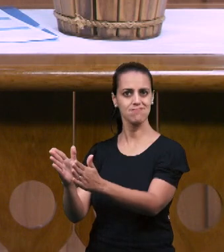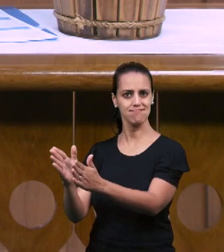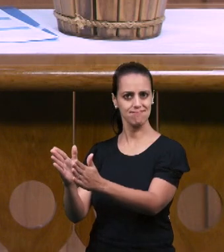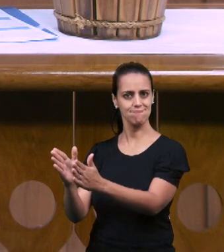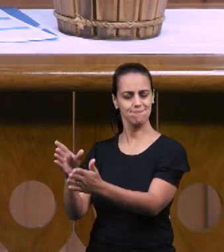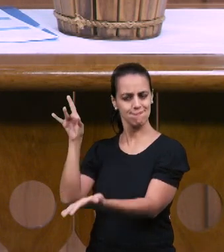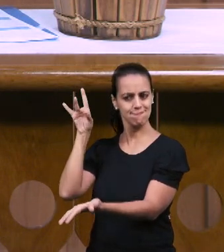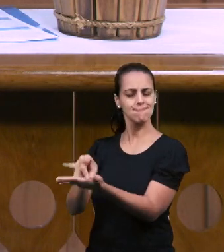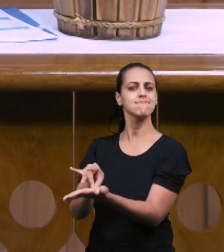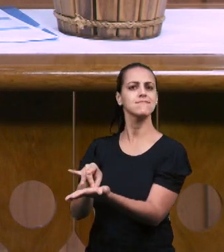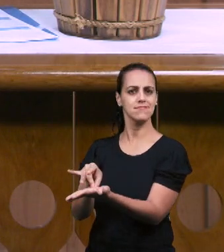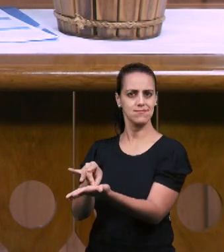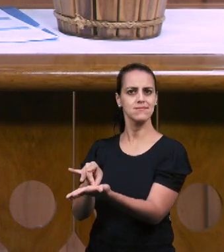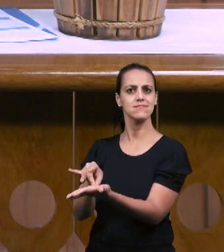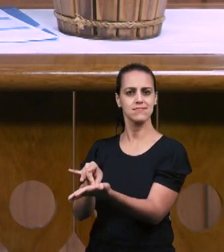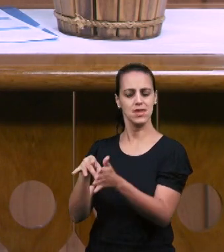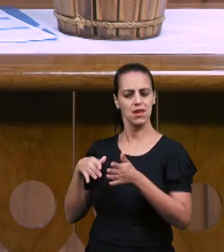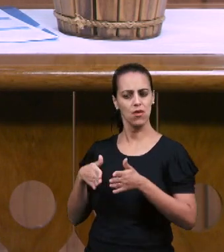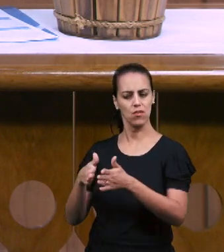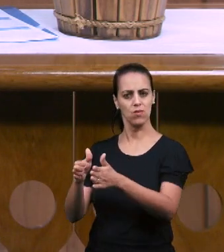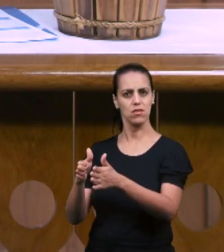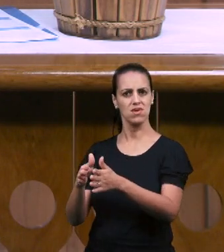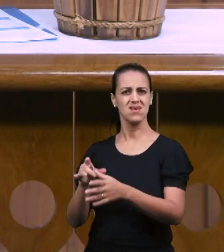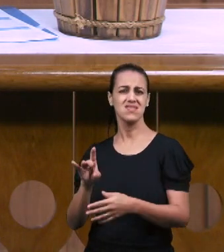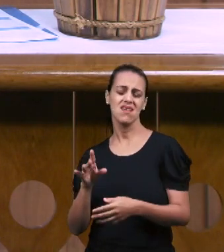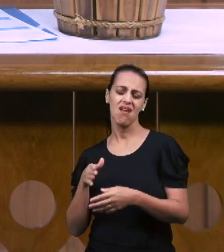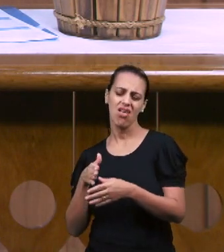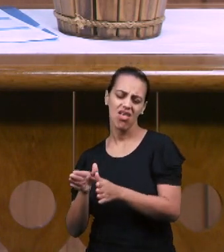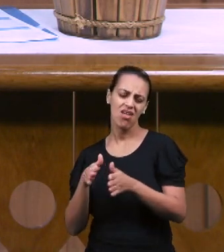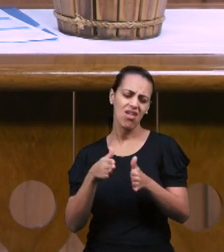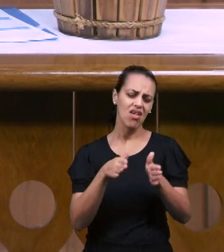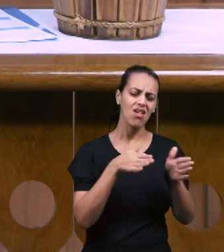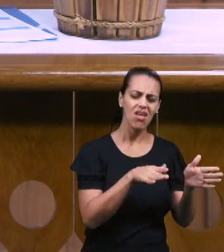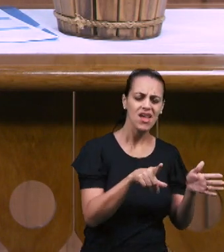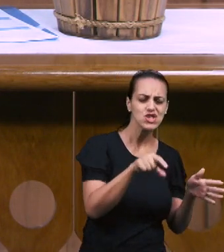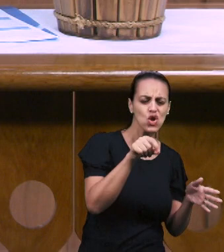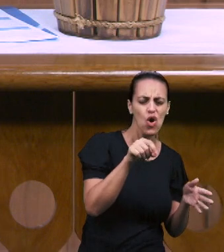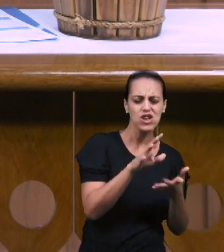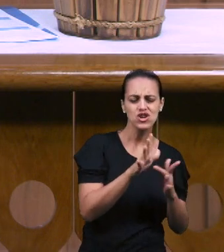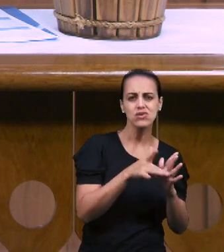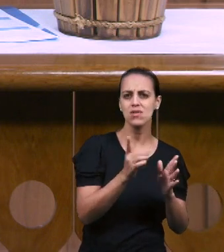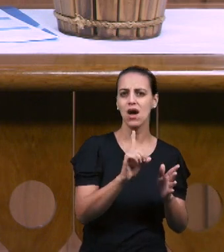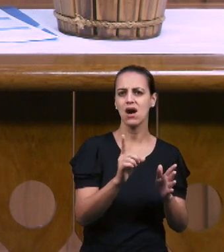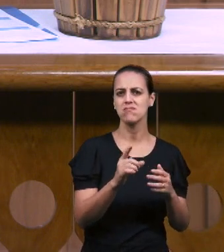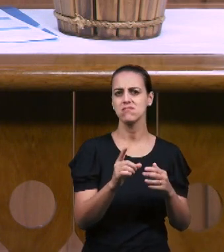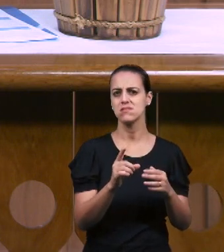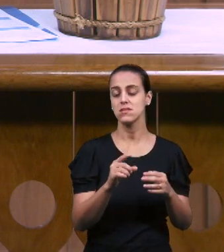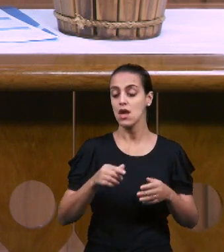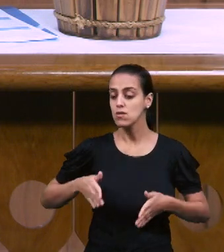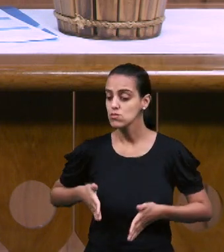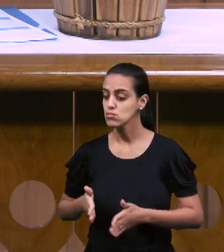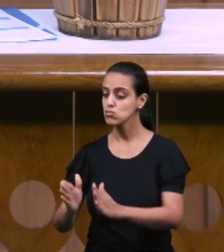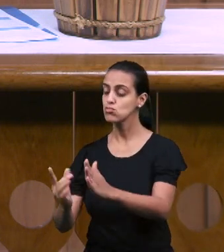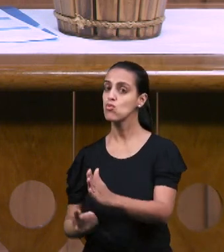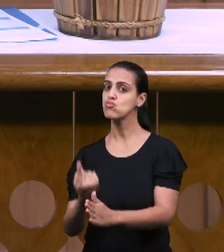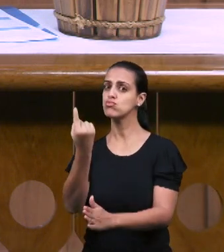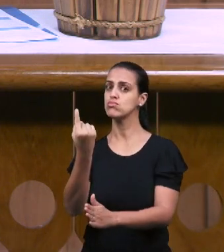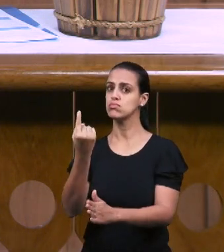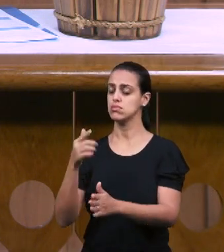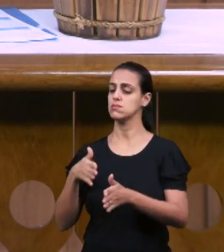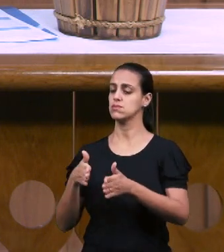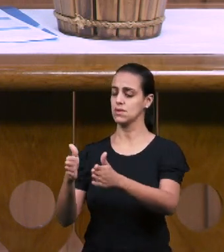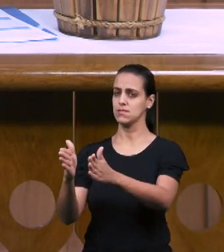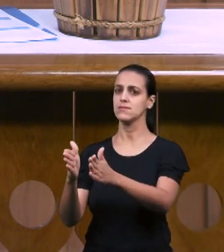défini. Donc l'article indéfini, c'est un. S'il est un, n'importe quel commun, chaque chemin